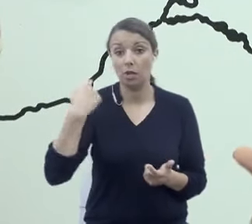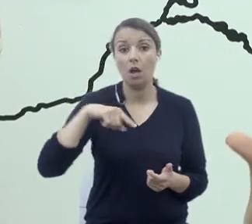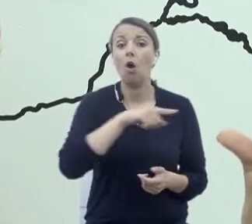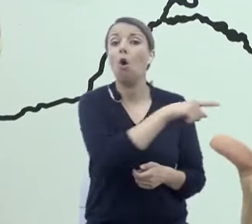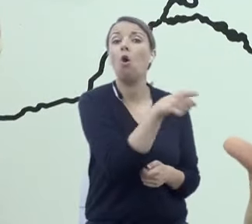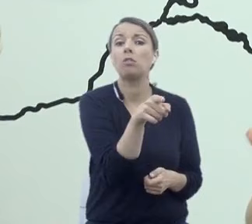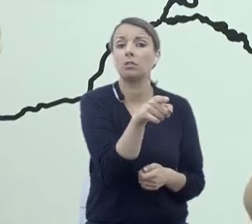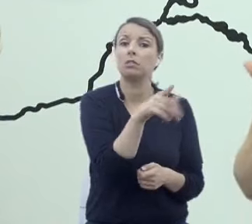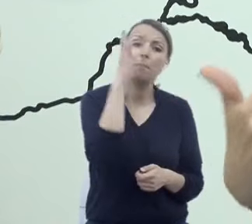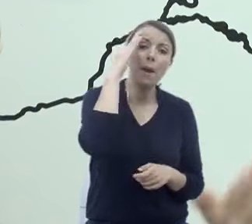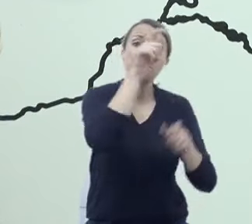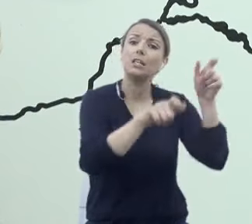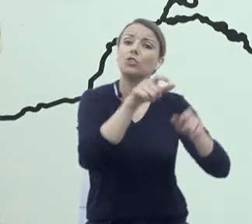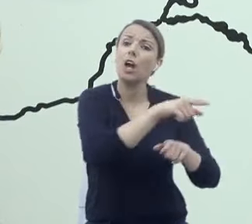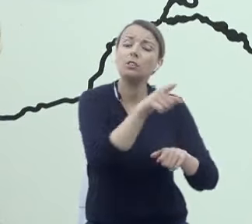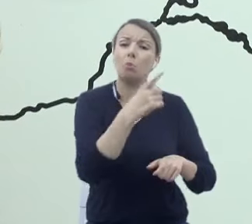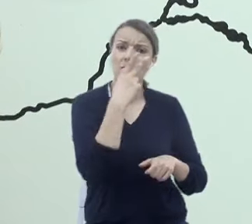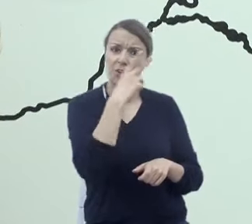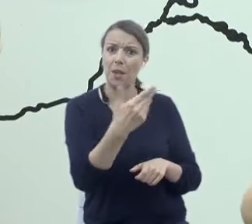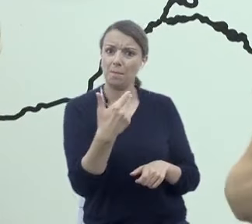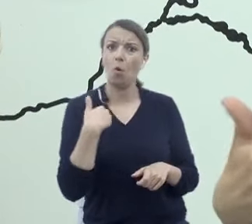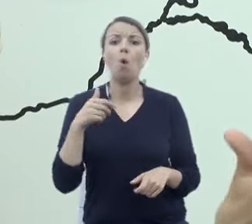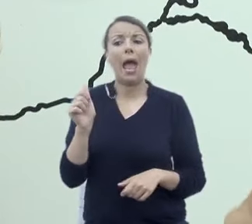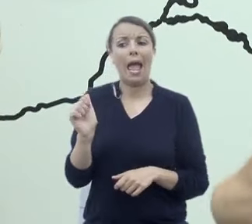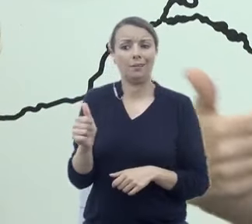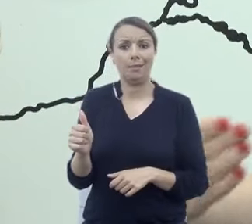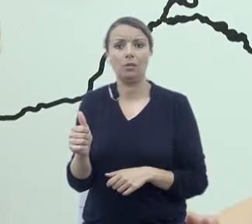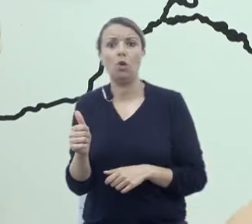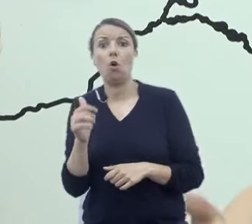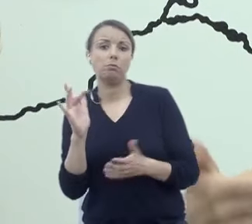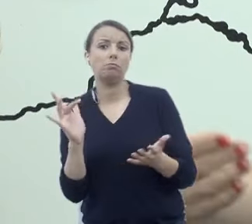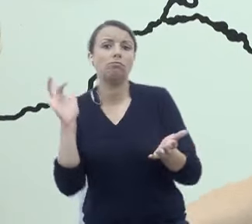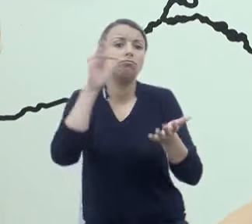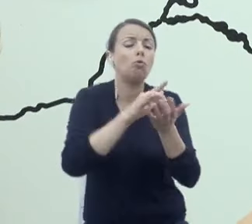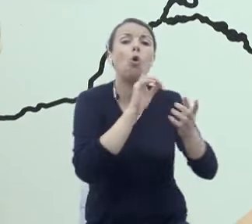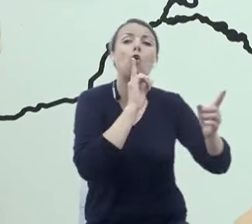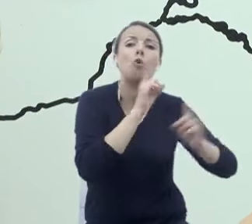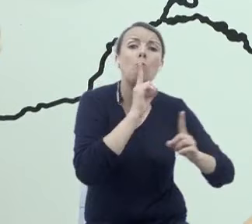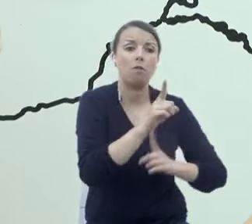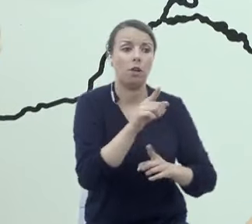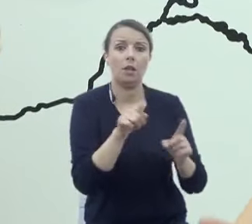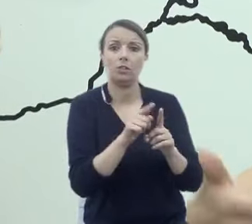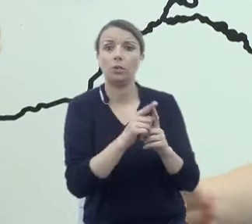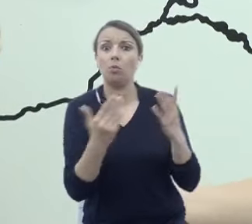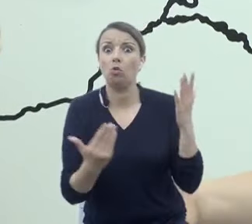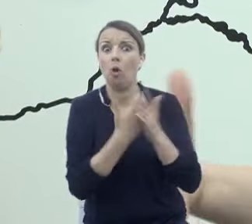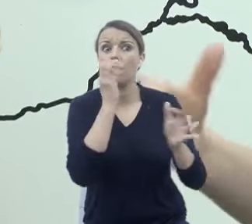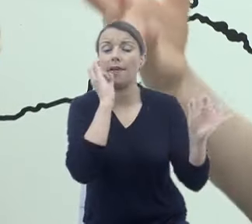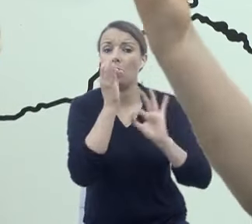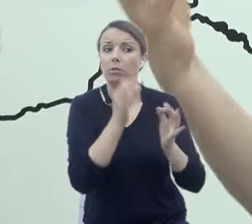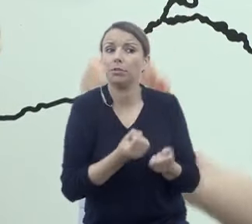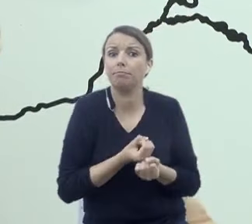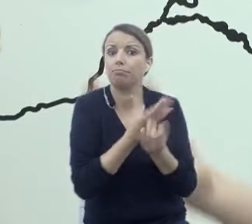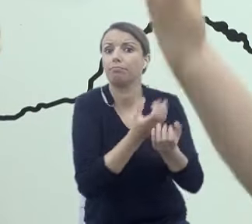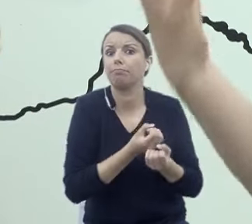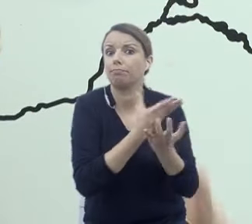bardzo widoczne, tak, zaczęli do nich przyjeżdżać eksperci, którzy zaczęli im mówić, dostarczać pewne nowe treści, które są też jak gdyby w